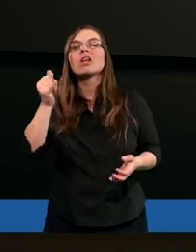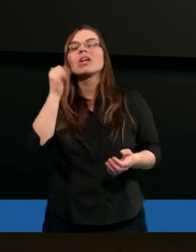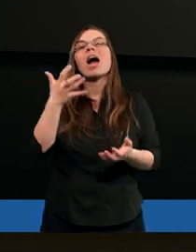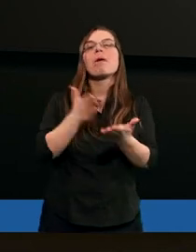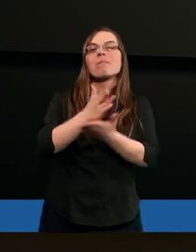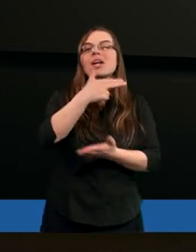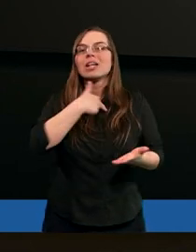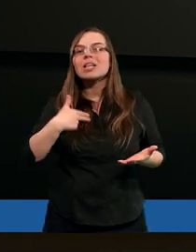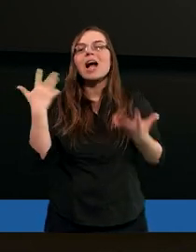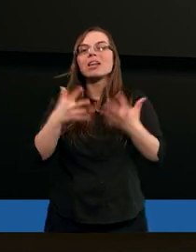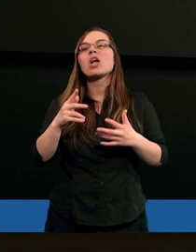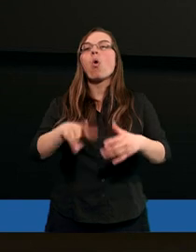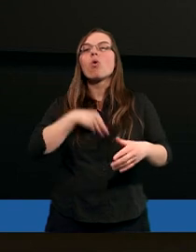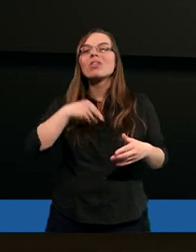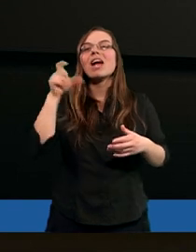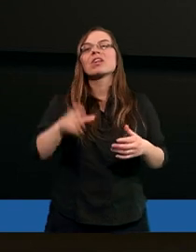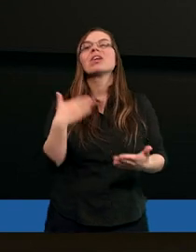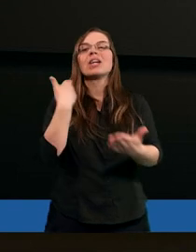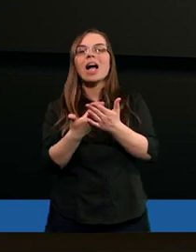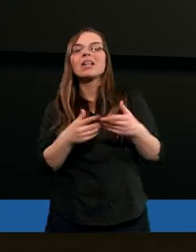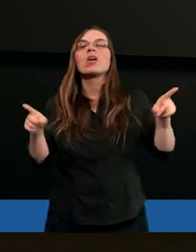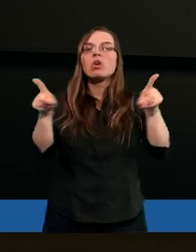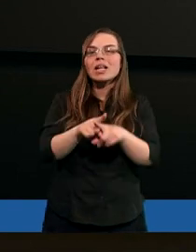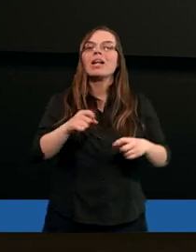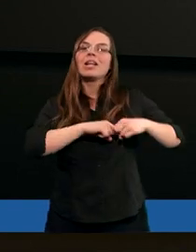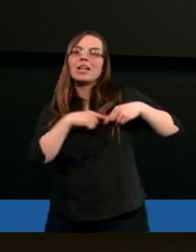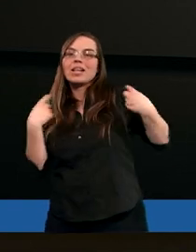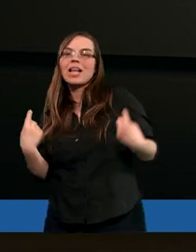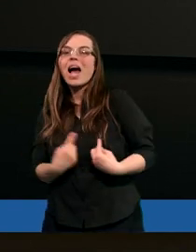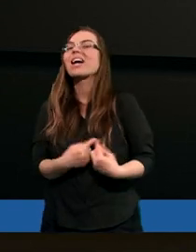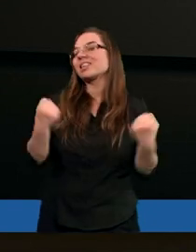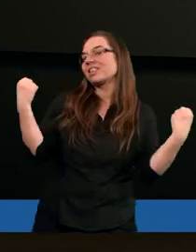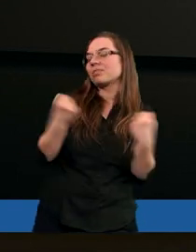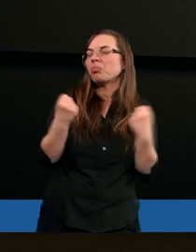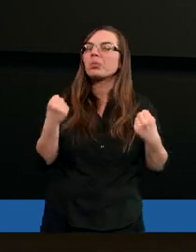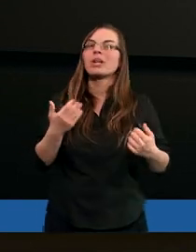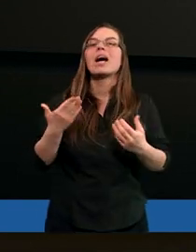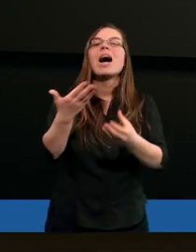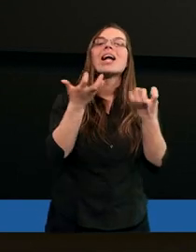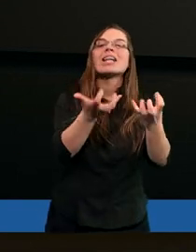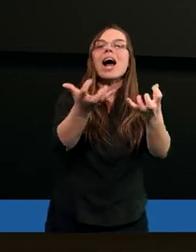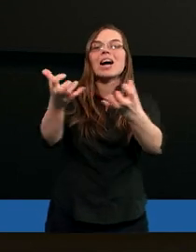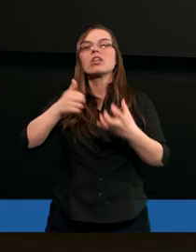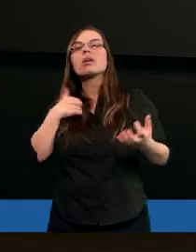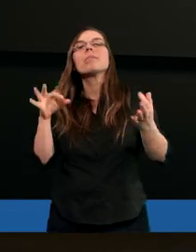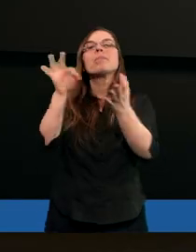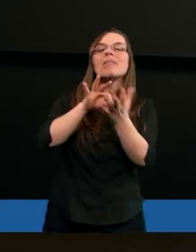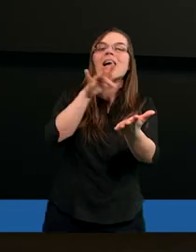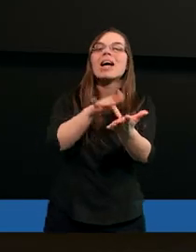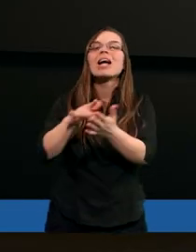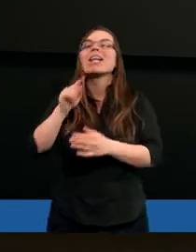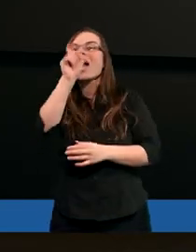jaką chce w nas oczywiście widzieć. Dlatego też serdecznie zachęcam, żeśmy dotknęli pewne